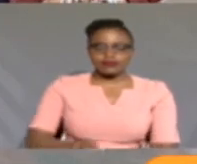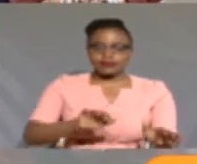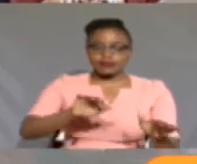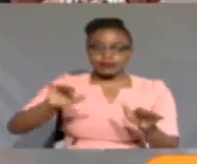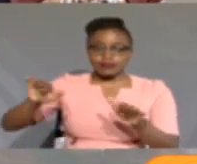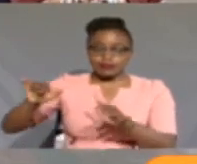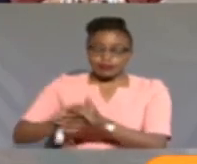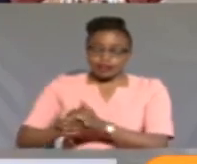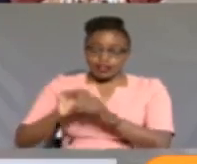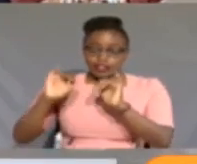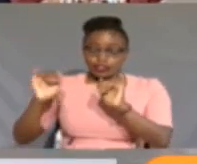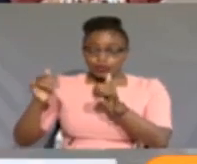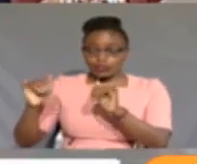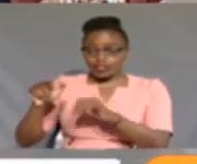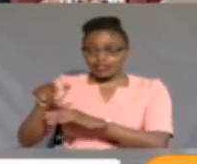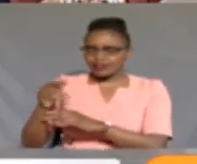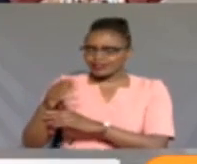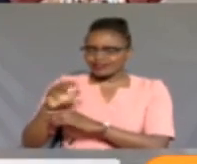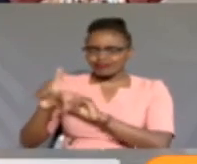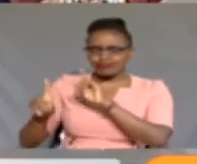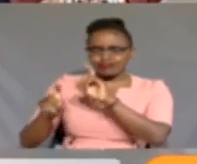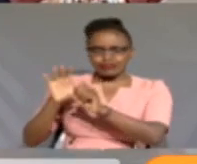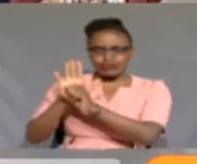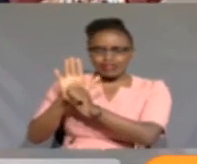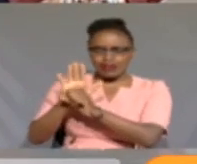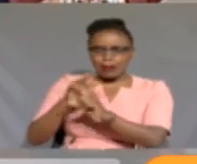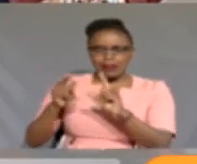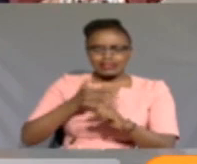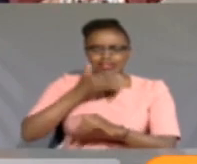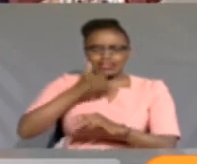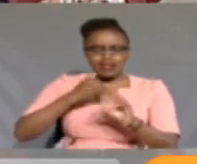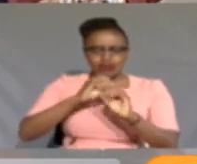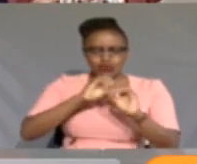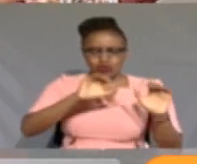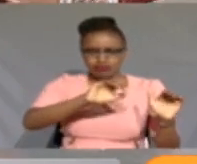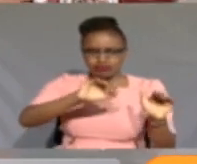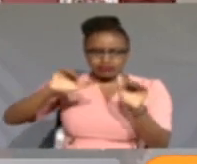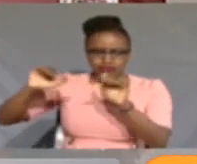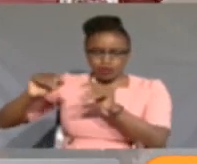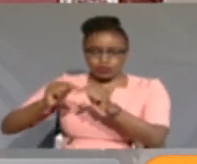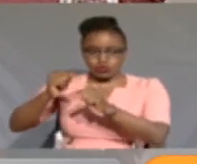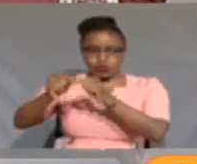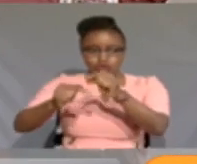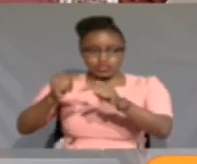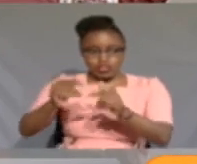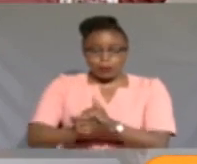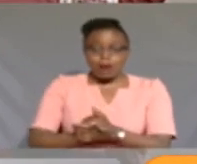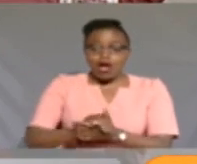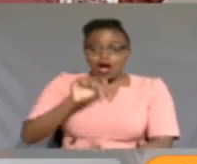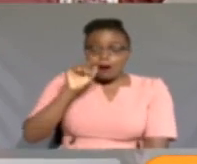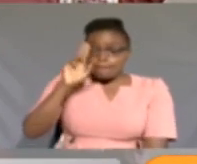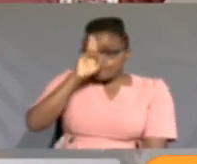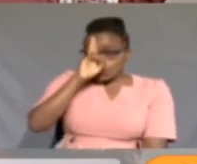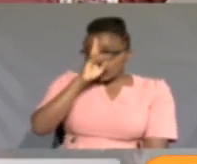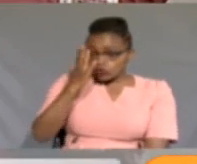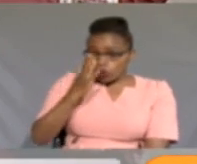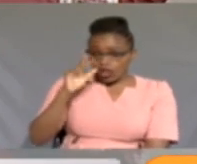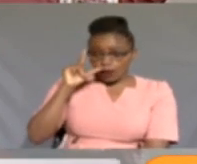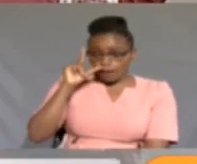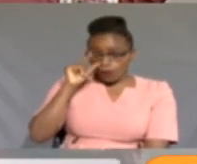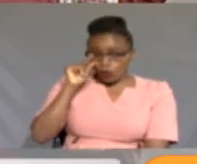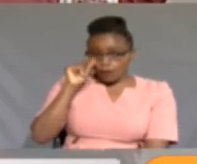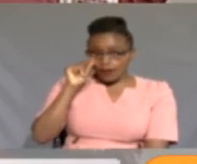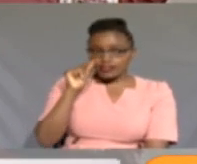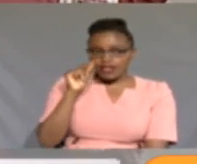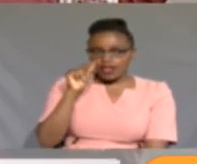Naam, tukiachana na taarifa hiyo yenye maswali mengi bila majibu, tunaelekea mbele kuelekea pwani ambapo maafisa wa polisi mjini Mombasa